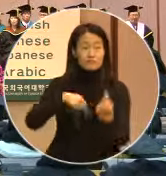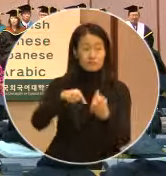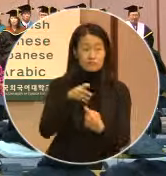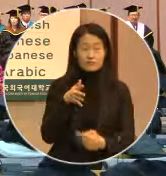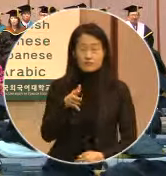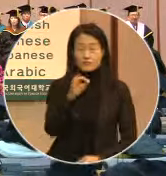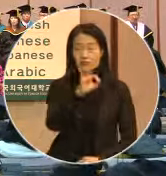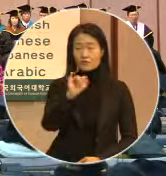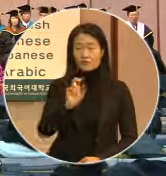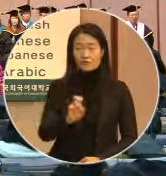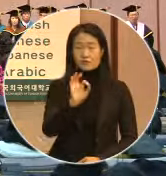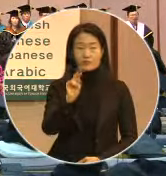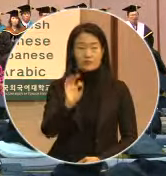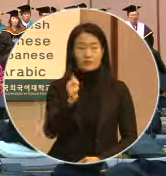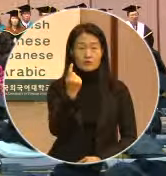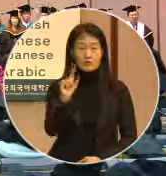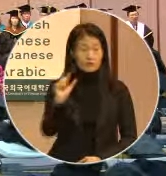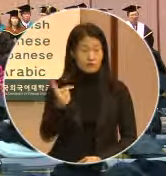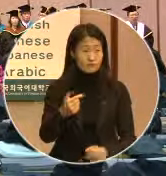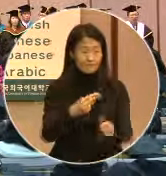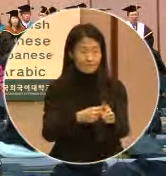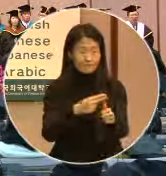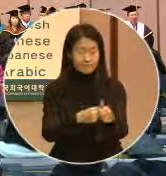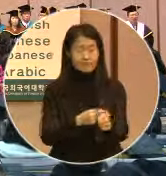경영학부 임양환 교수님,